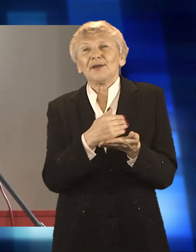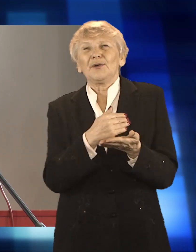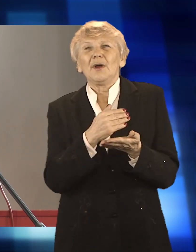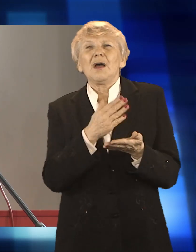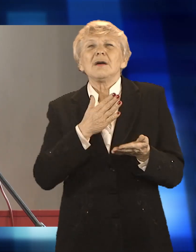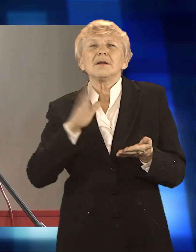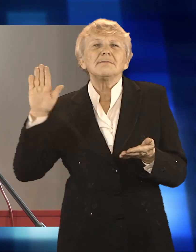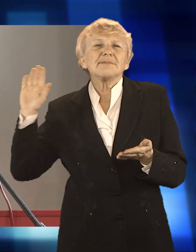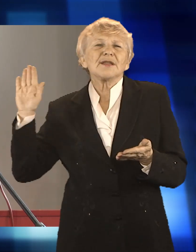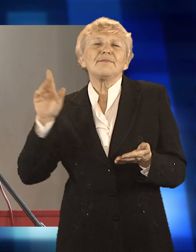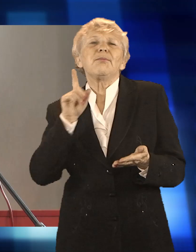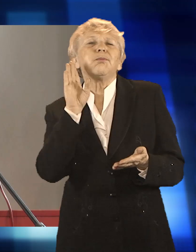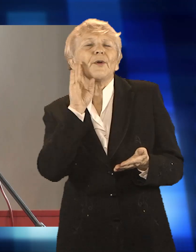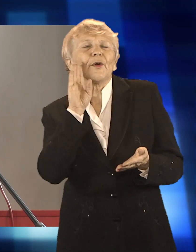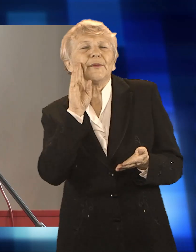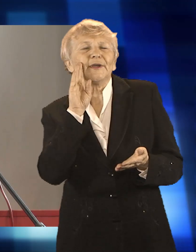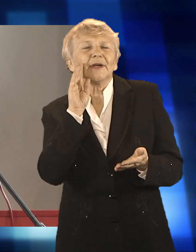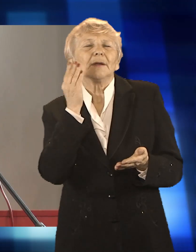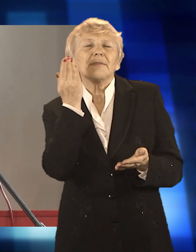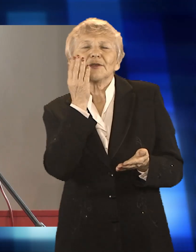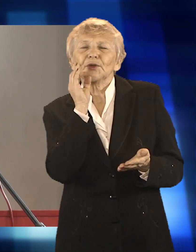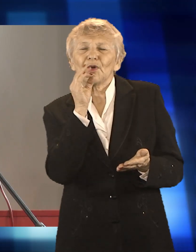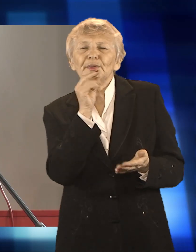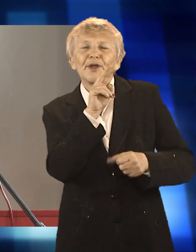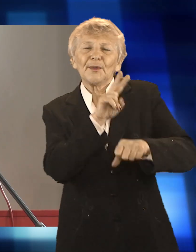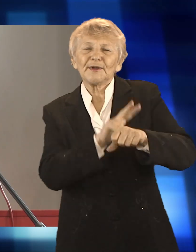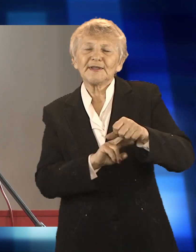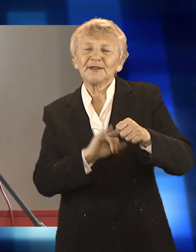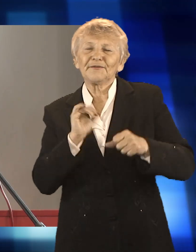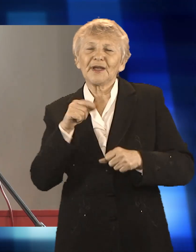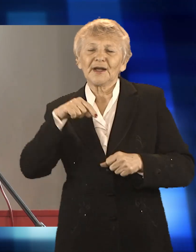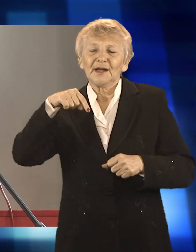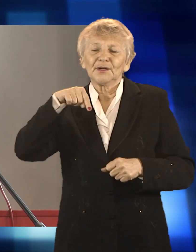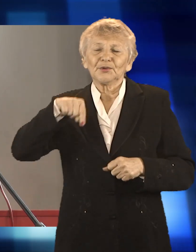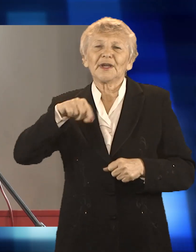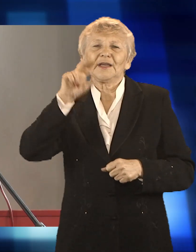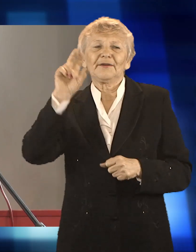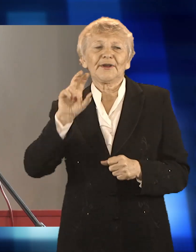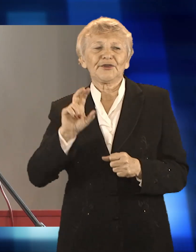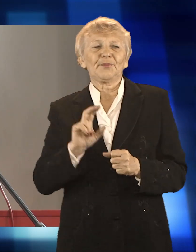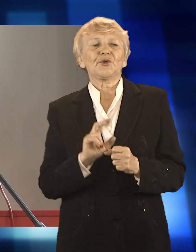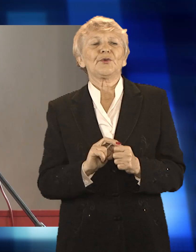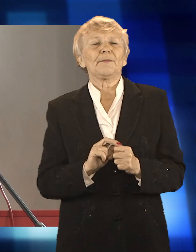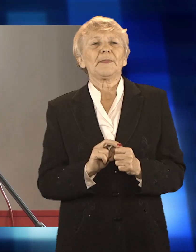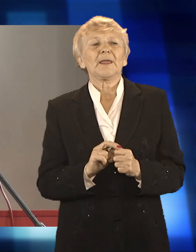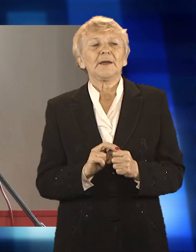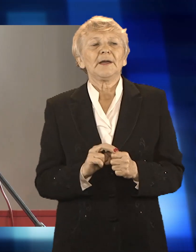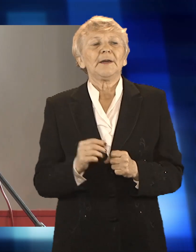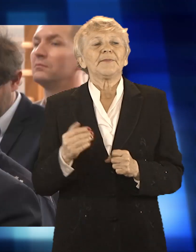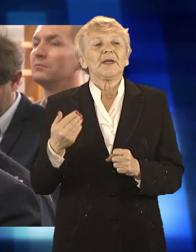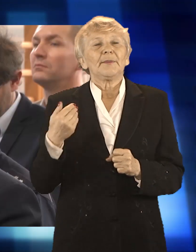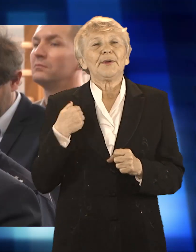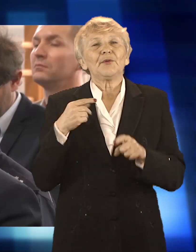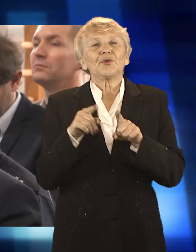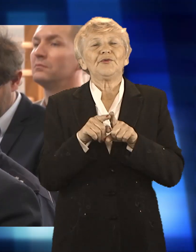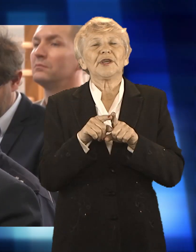i współpracowali, kooperowali w taki sposób, jeżeli w takiej swoistej symbiozie z policjantami, jak prokuratura raciborska.